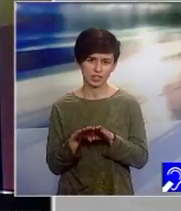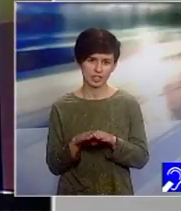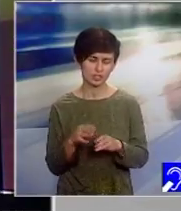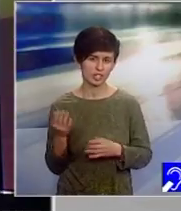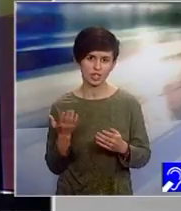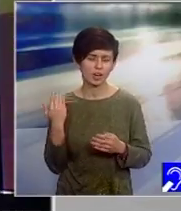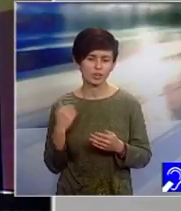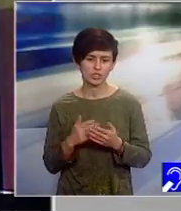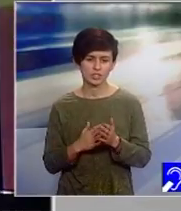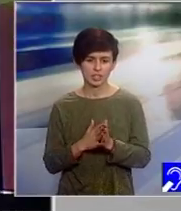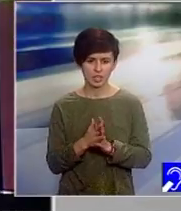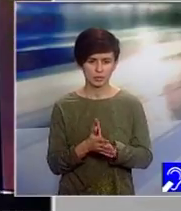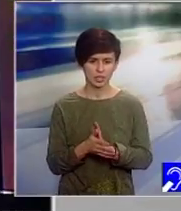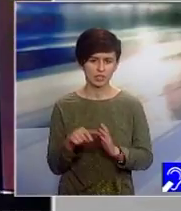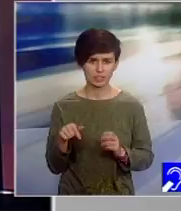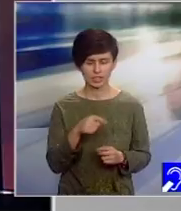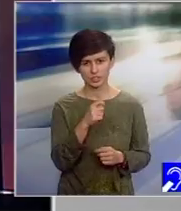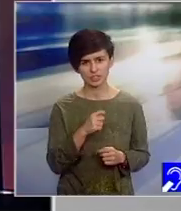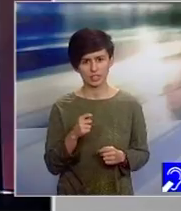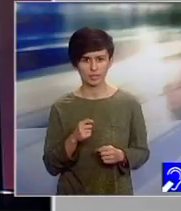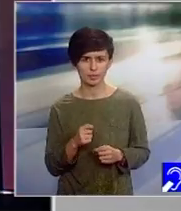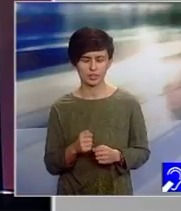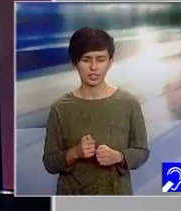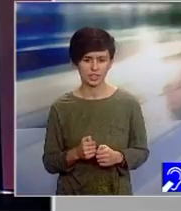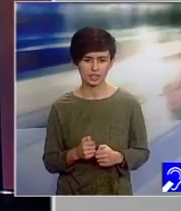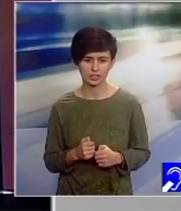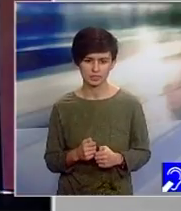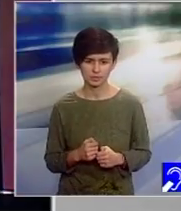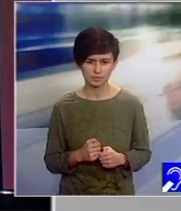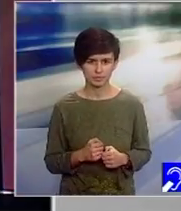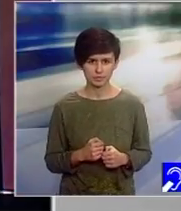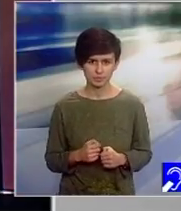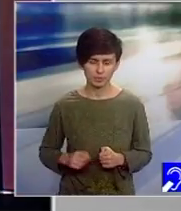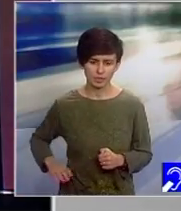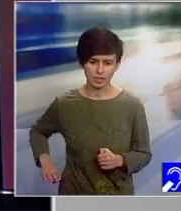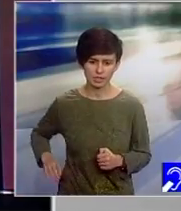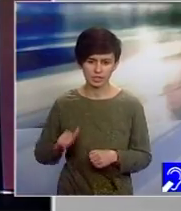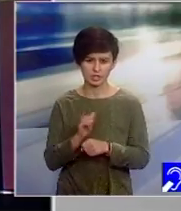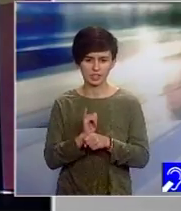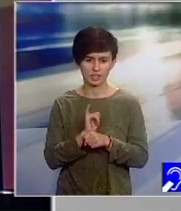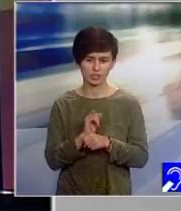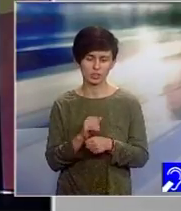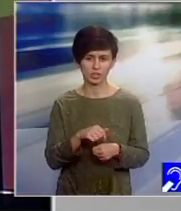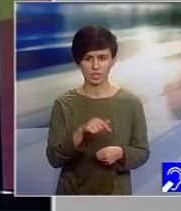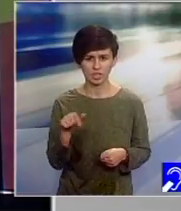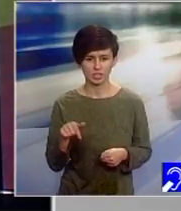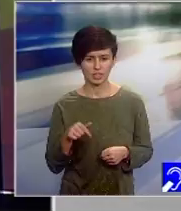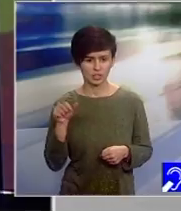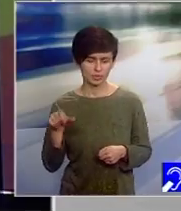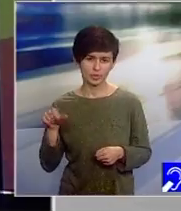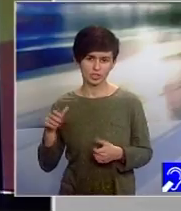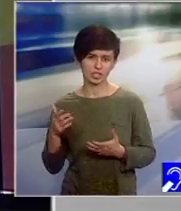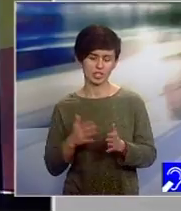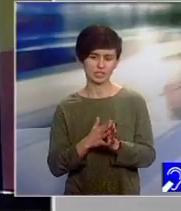profesoară Smicală Laura, doamna Mândruț Viorica, doamna director de la noi, Alina Bărăian, deci care s-au implicat